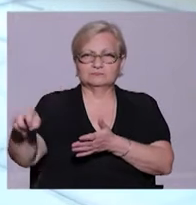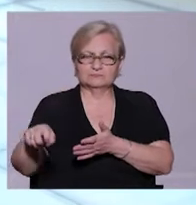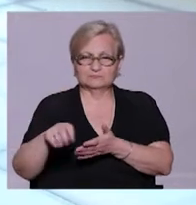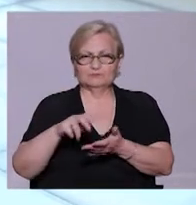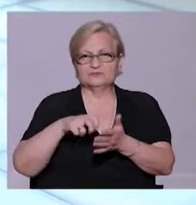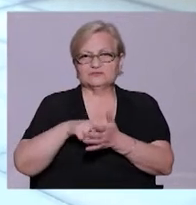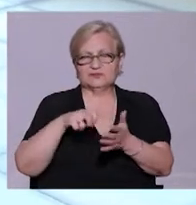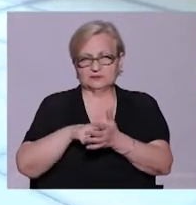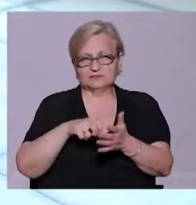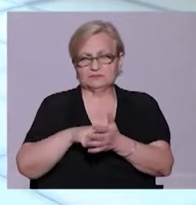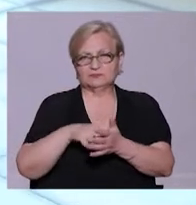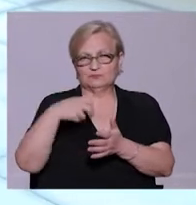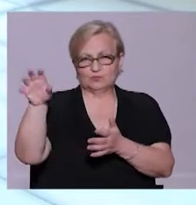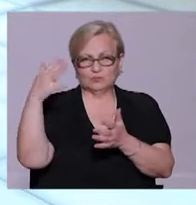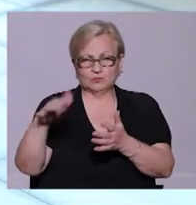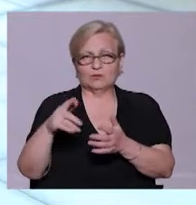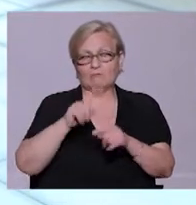ალბათ მალე მივიღებთ პასუხს.